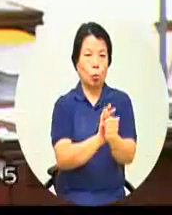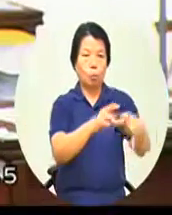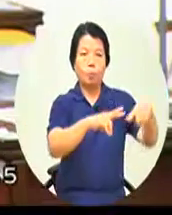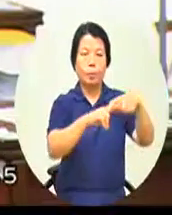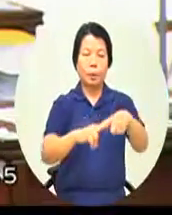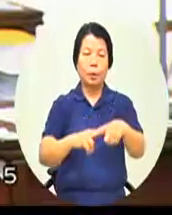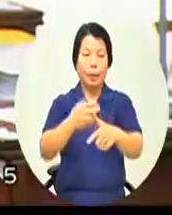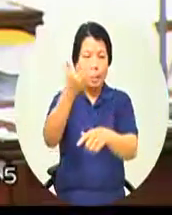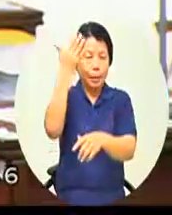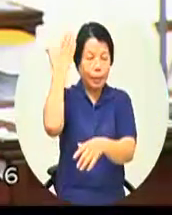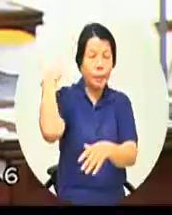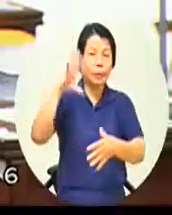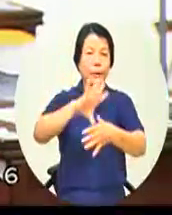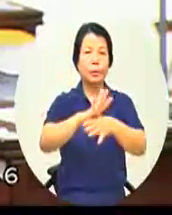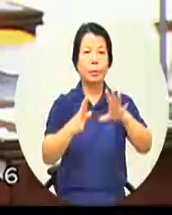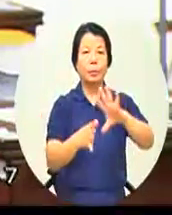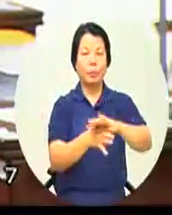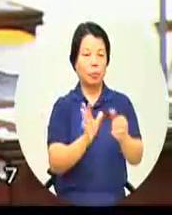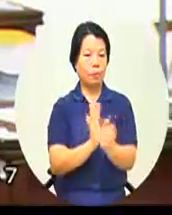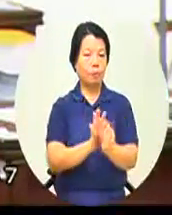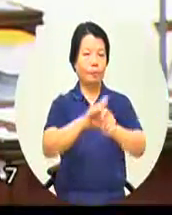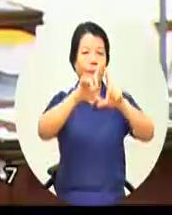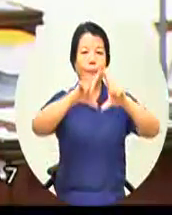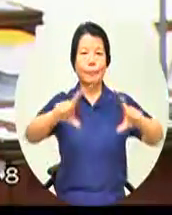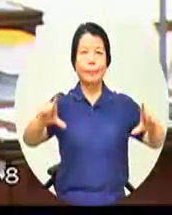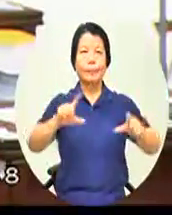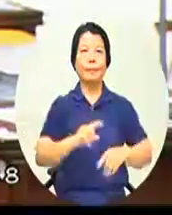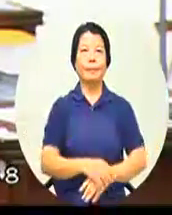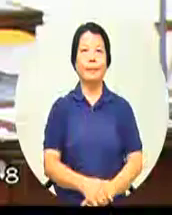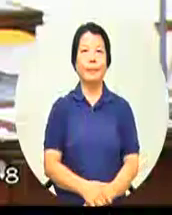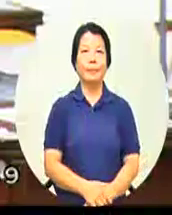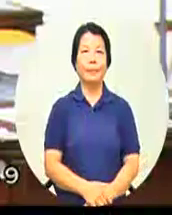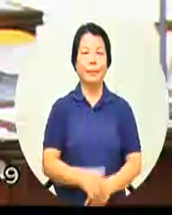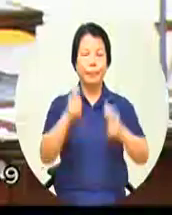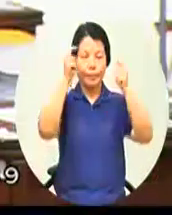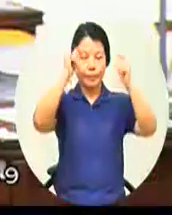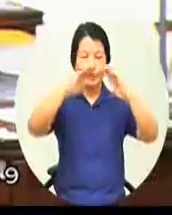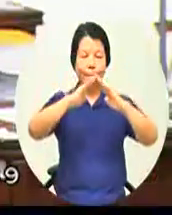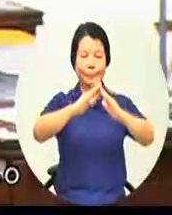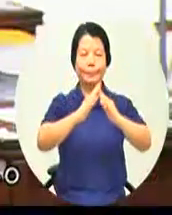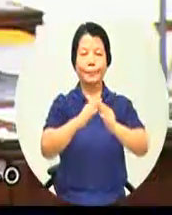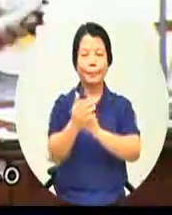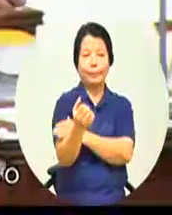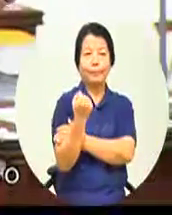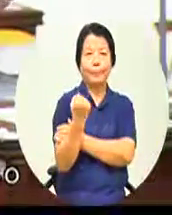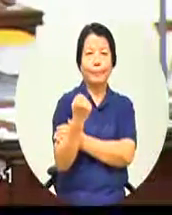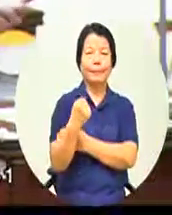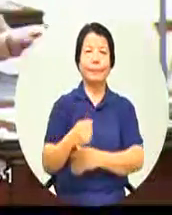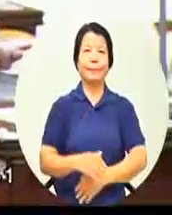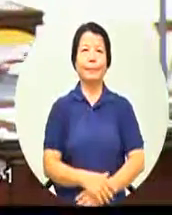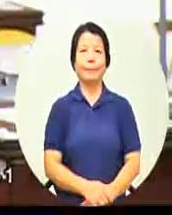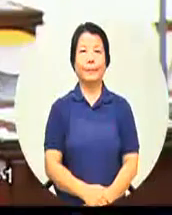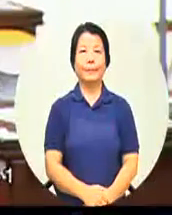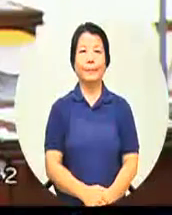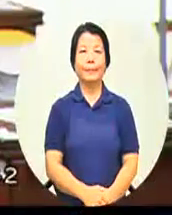的文化点滴也非帮助非常大。戴局长，好啊，努力了哈，看下当争取的啊。